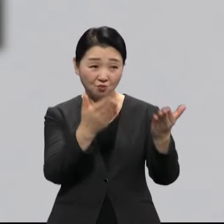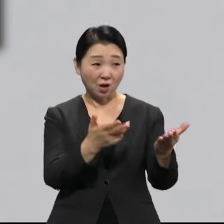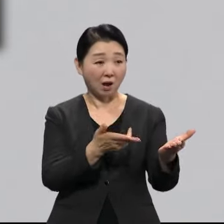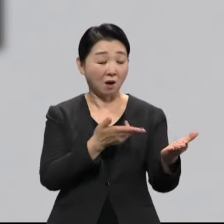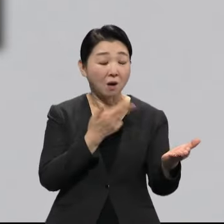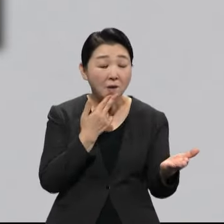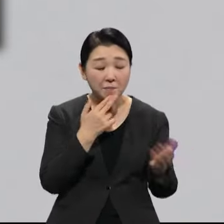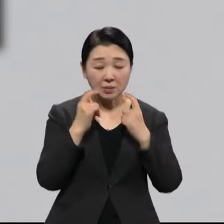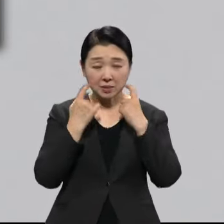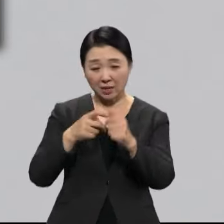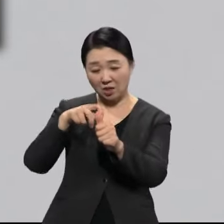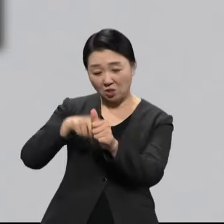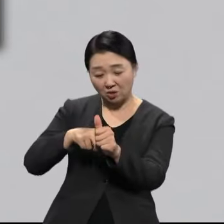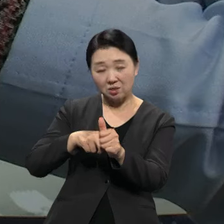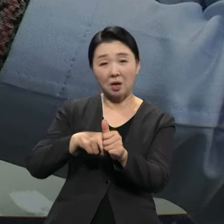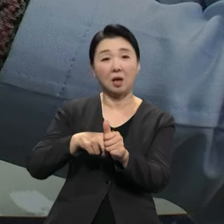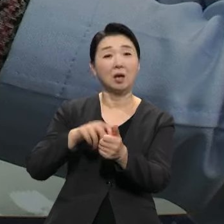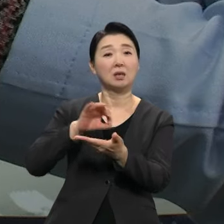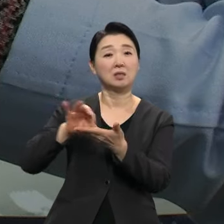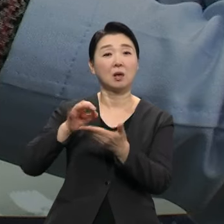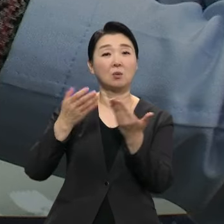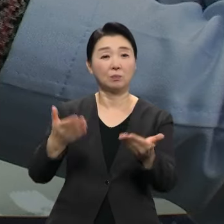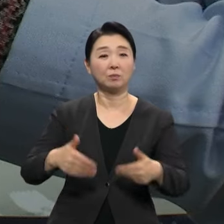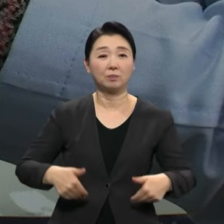개인 연차를 활용해 쉬어야